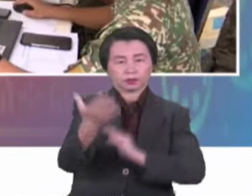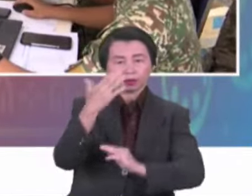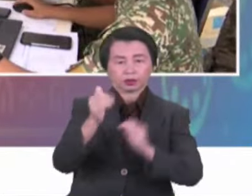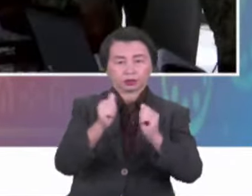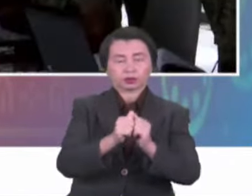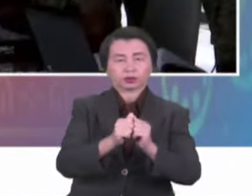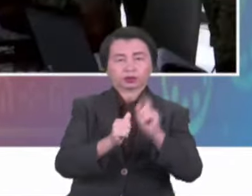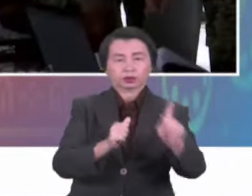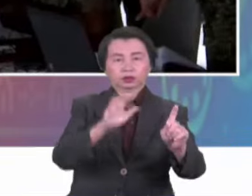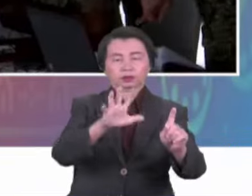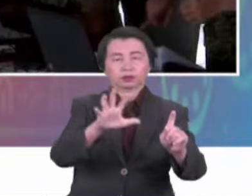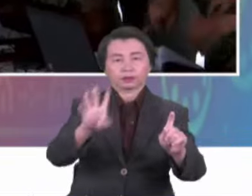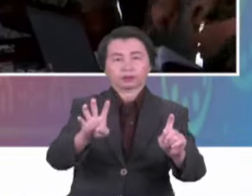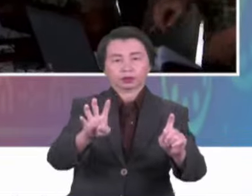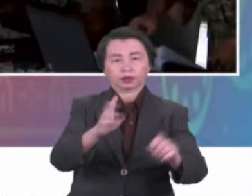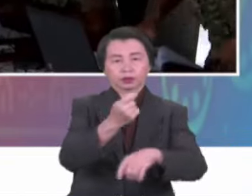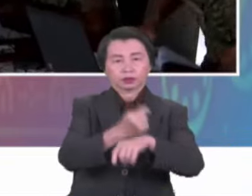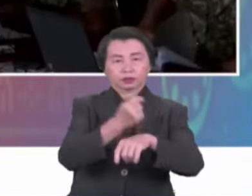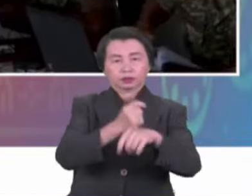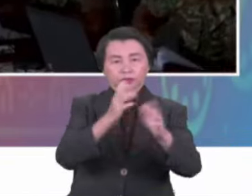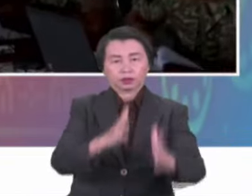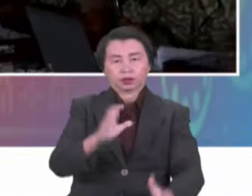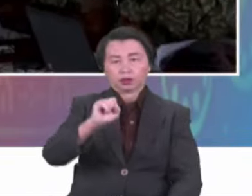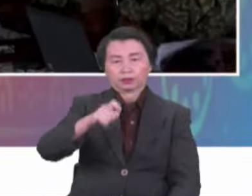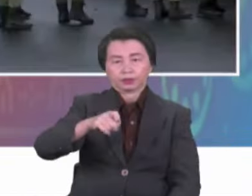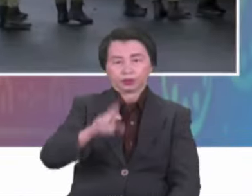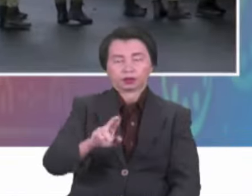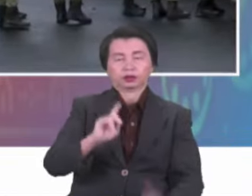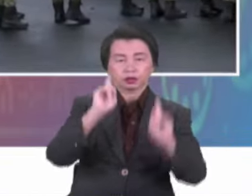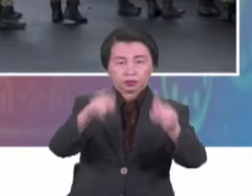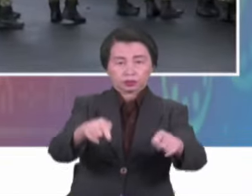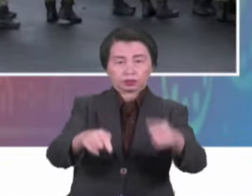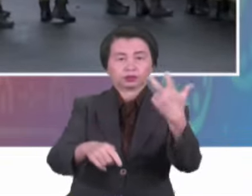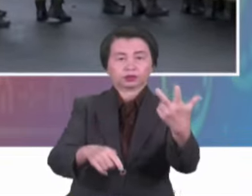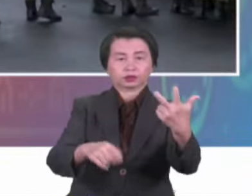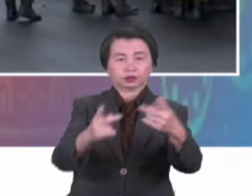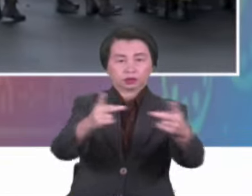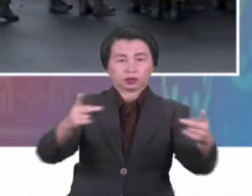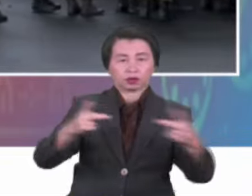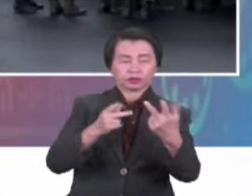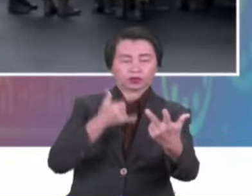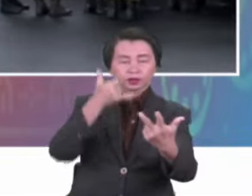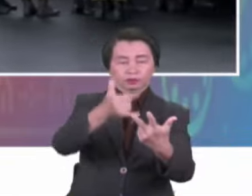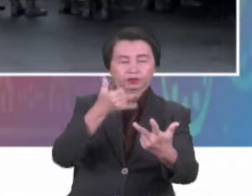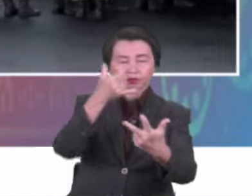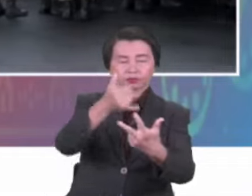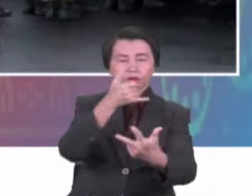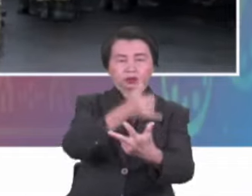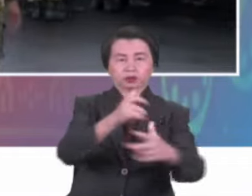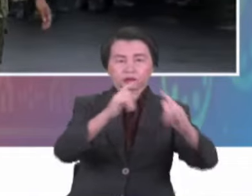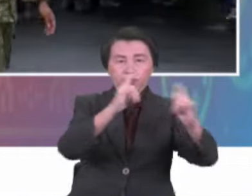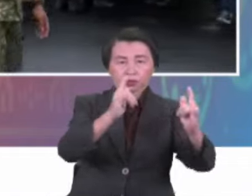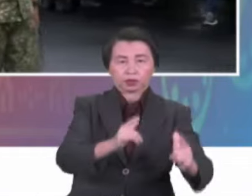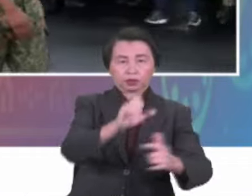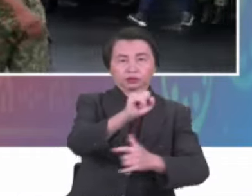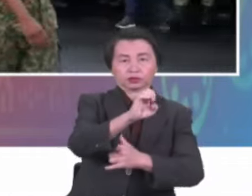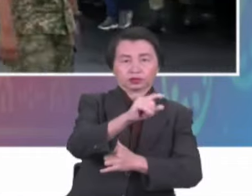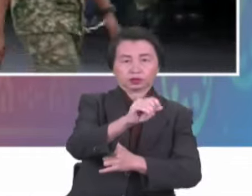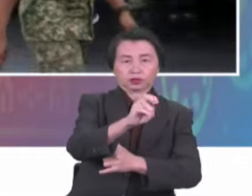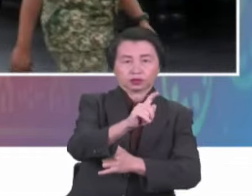menggerakkan 154 petugas ke tiga kawasan lah yang melibatkan kem